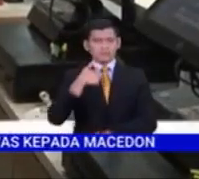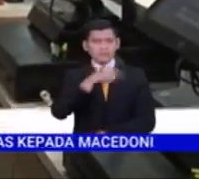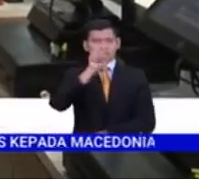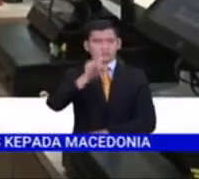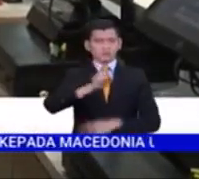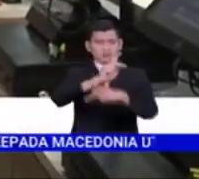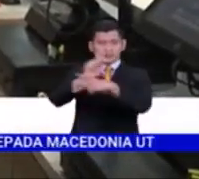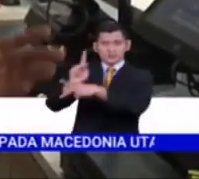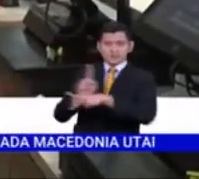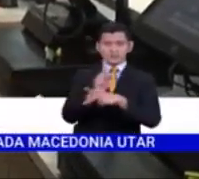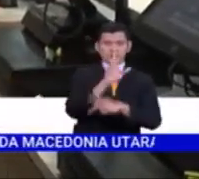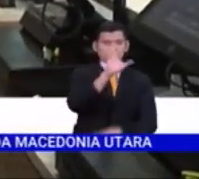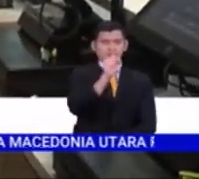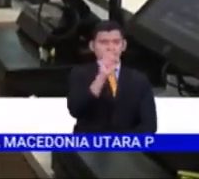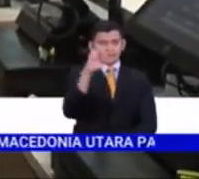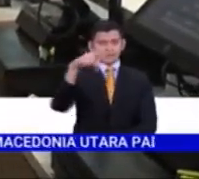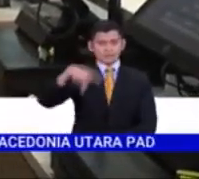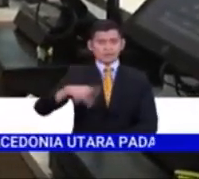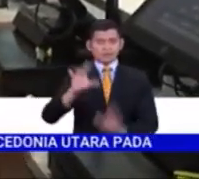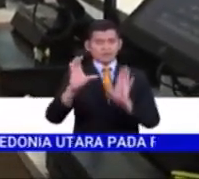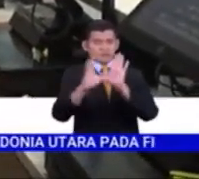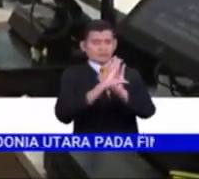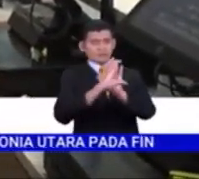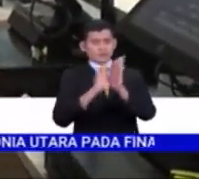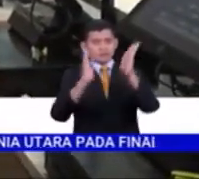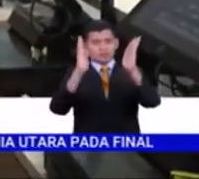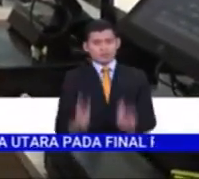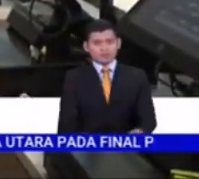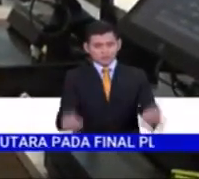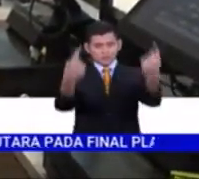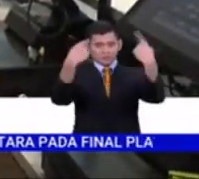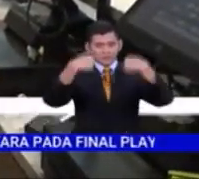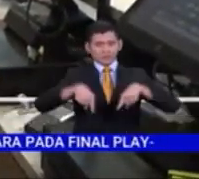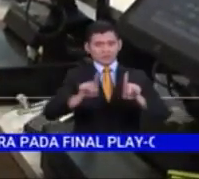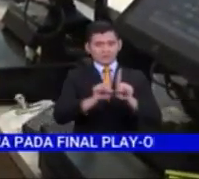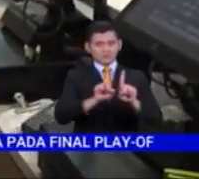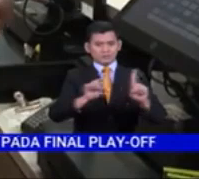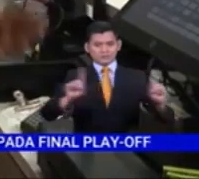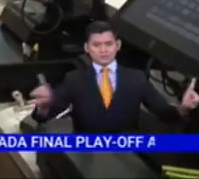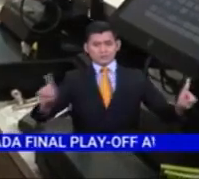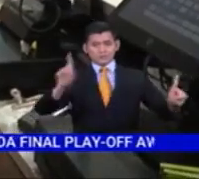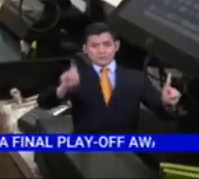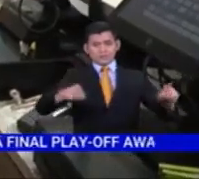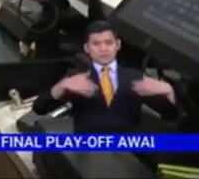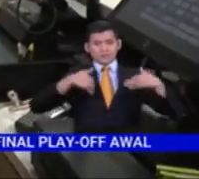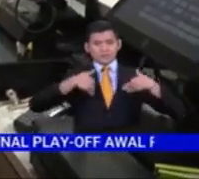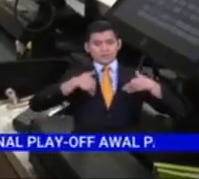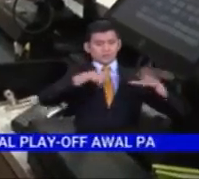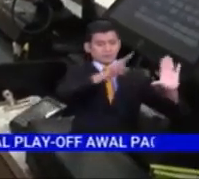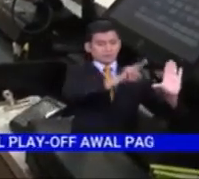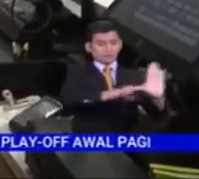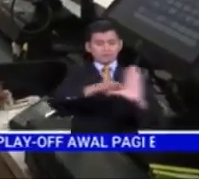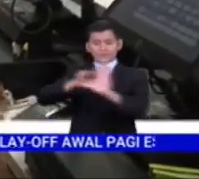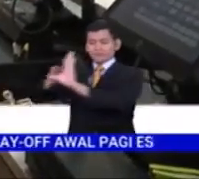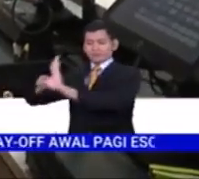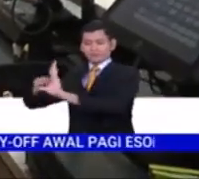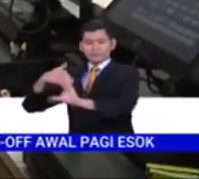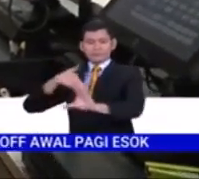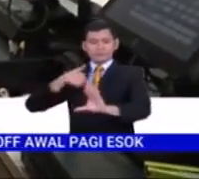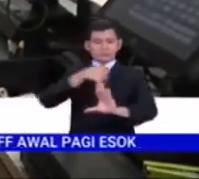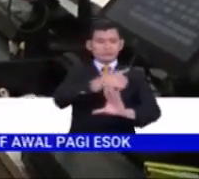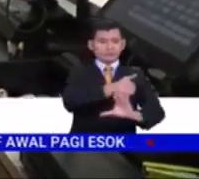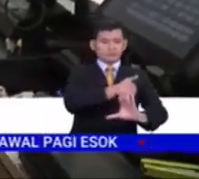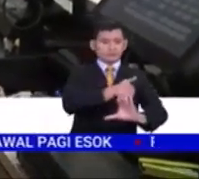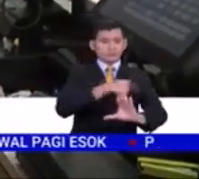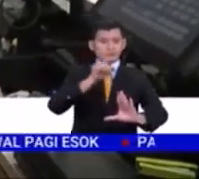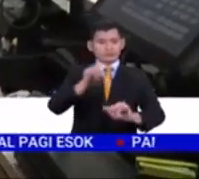jugalah. Macam customer datang tu, kita penjarakan akan ada juga. Tempat duduk pun kita akan arrange